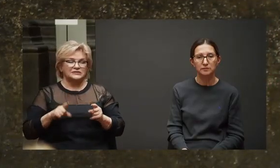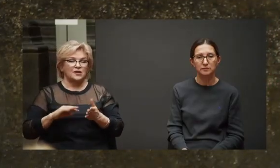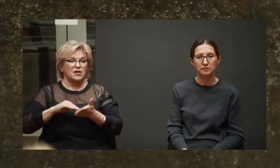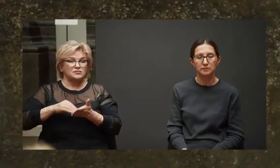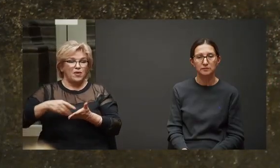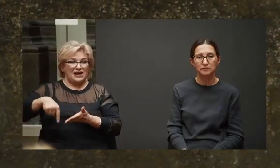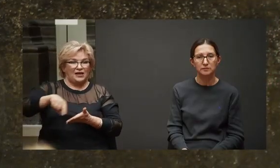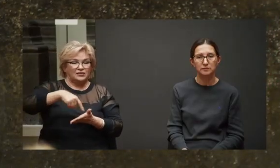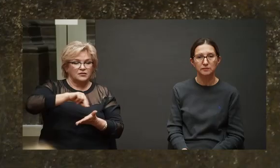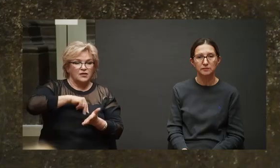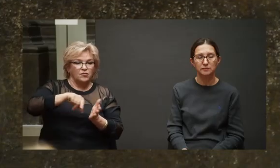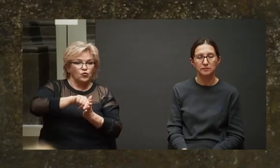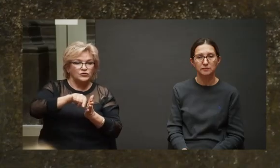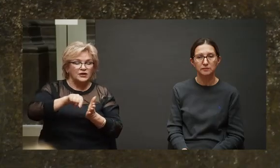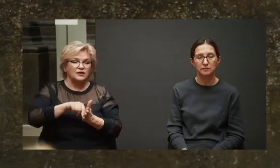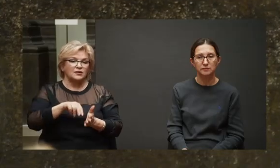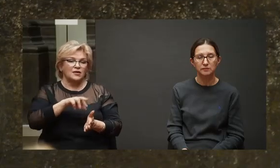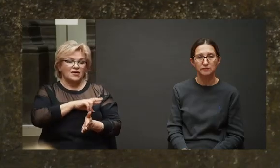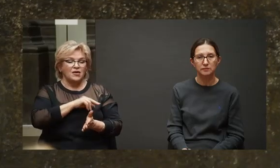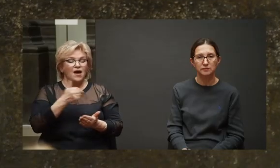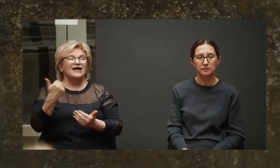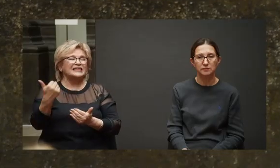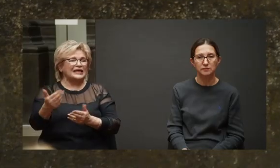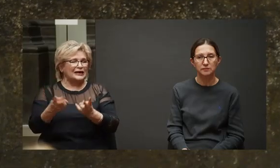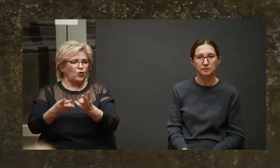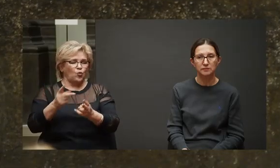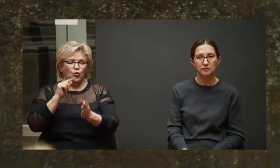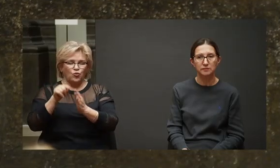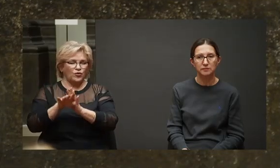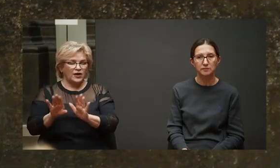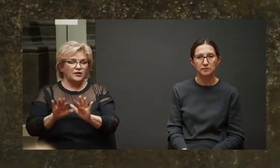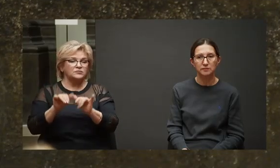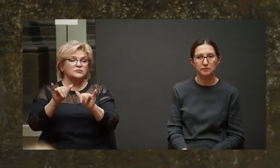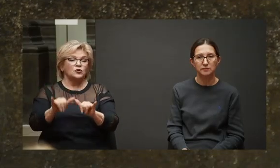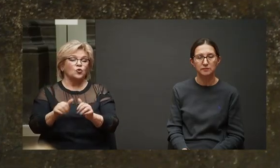балетными. Я вот, это как бы их кухня. И